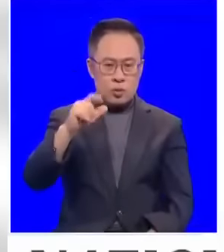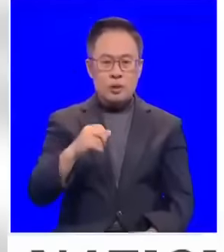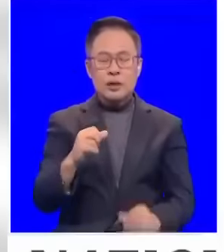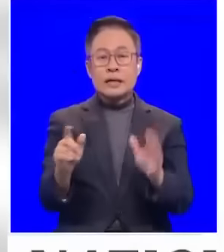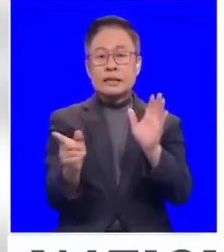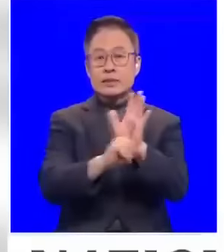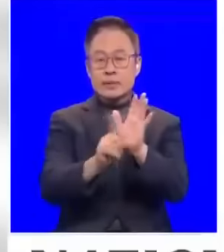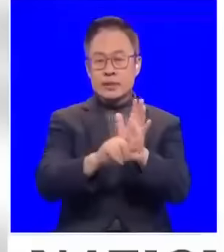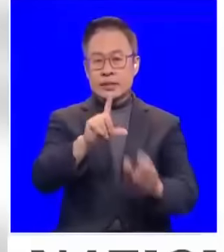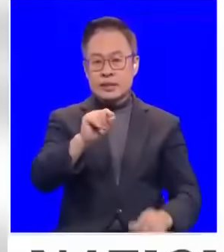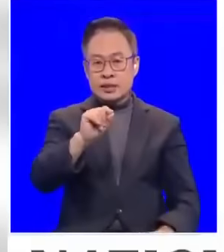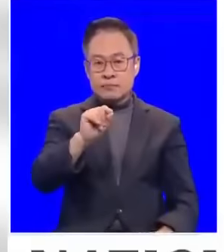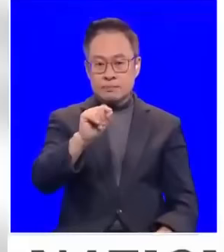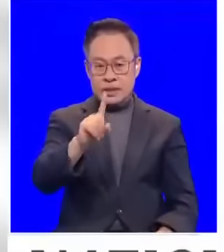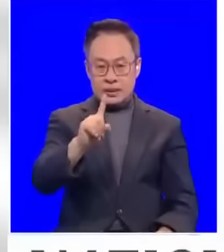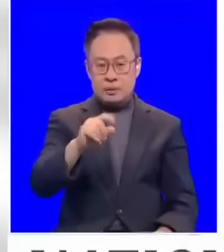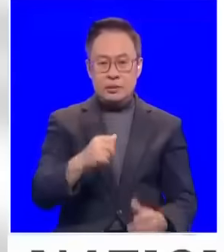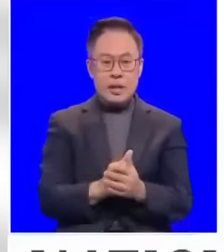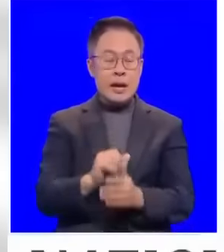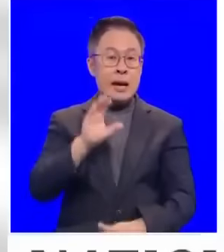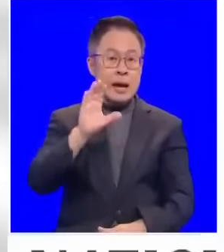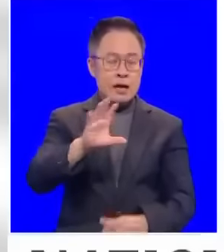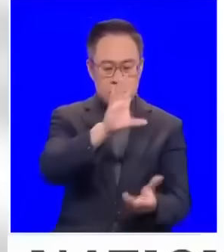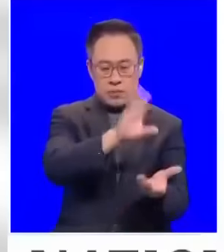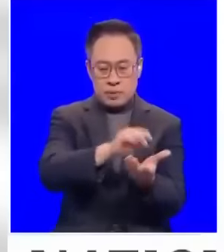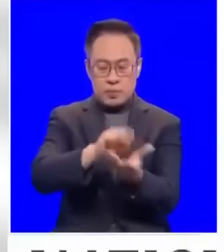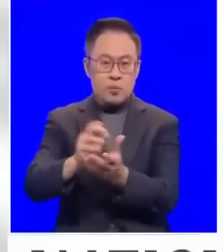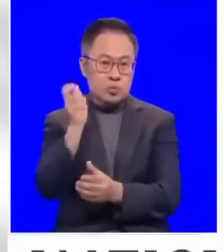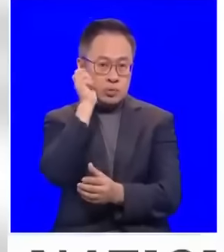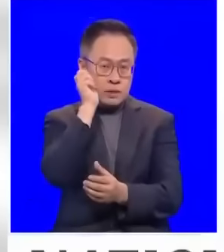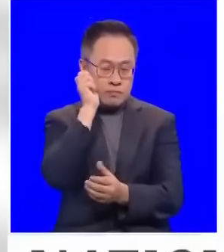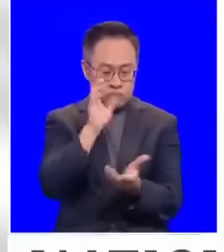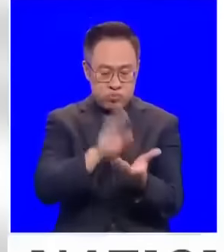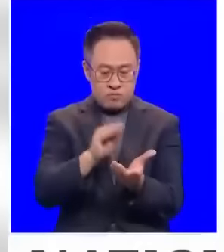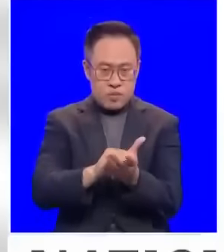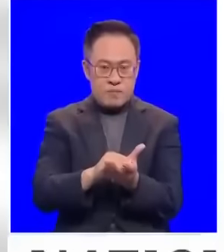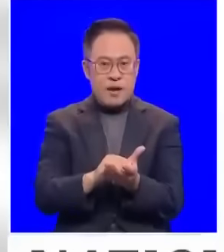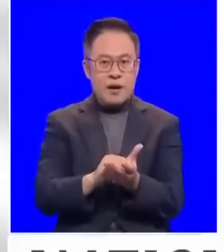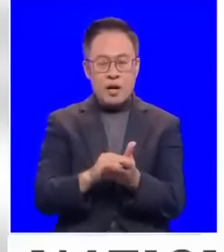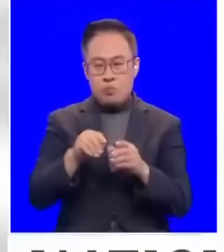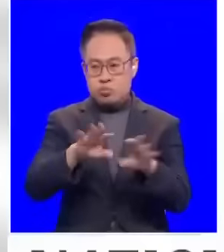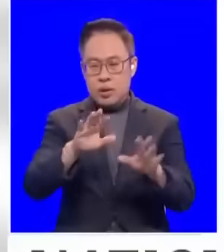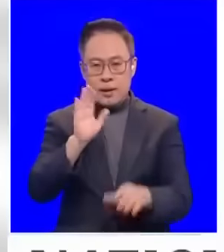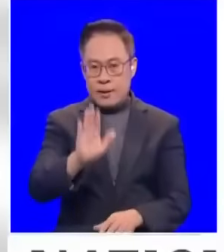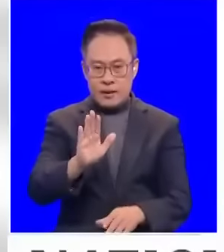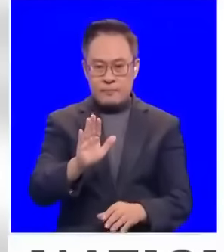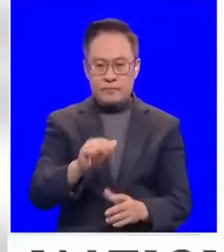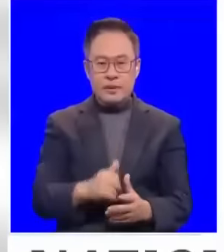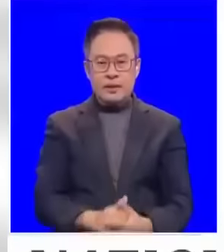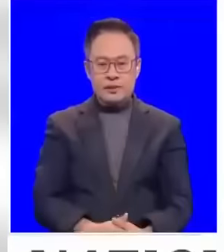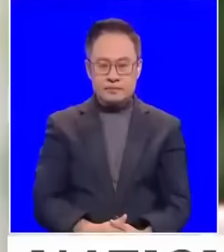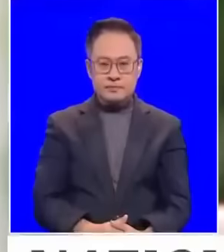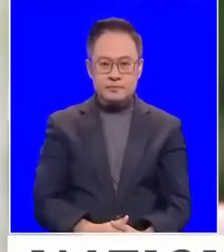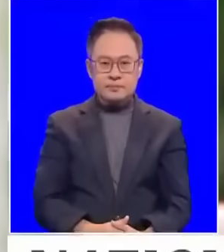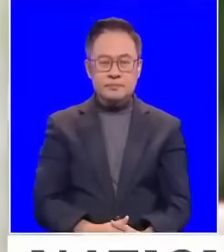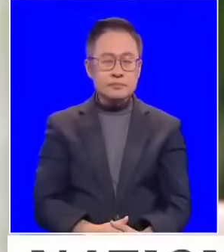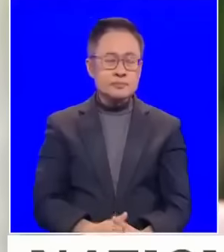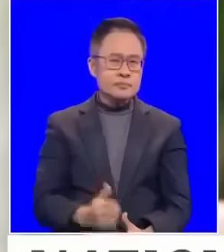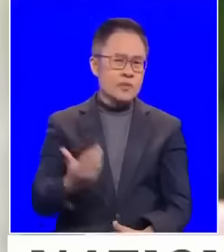21เรื่องห้ามการดักฟังโทรศัพท์หรือเครื่องมือสื่อสารเนี่ยแหละค่ะก็มีการโพสต์อันนี้แปะก็นี่ตั้งแต่สมัยบิ๊กบังเน